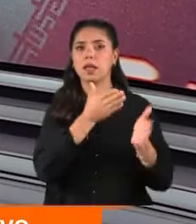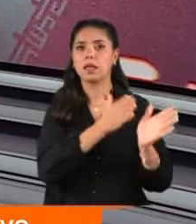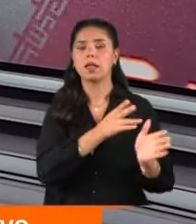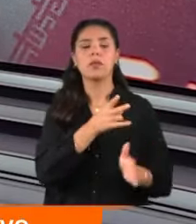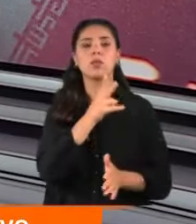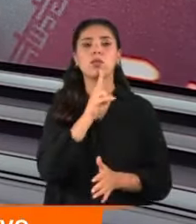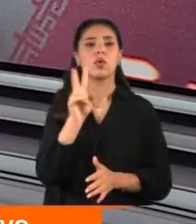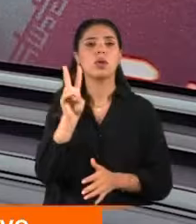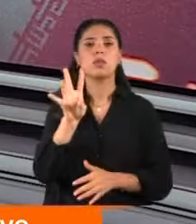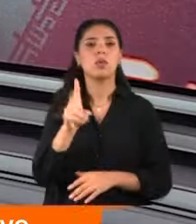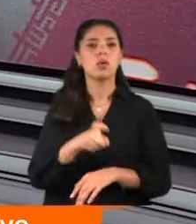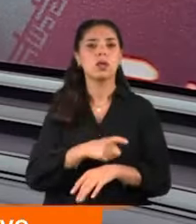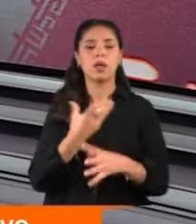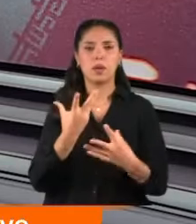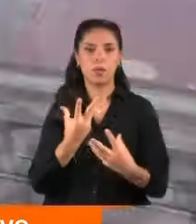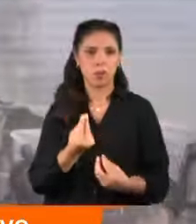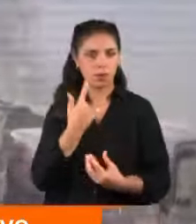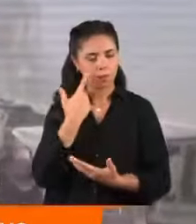son 24 saat.